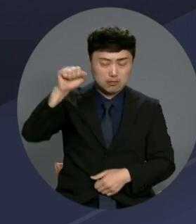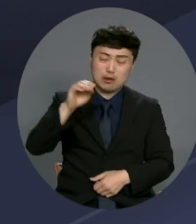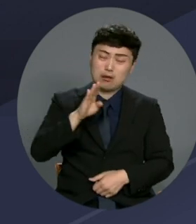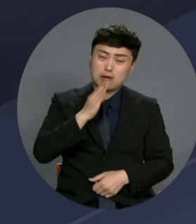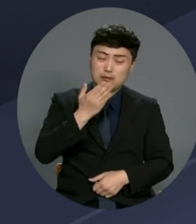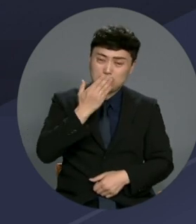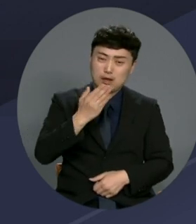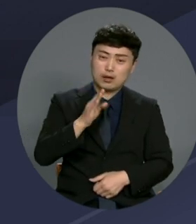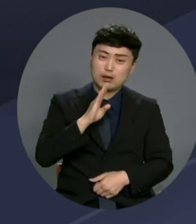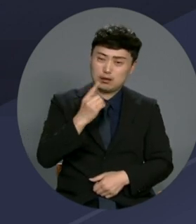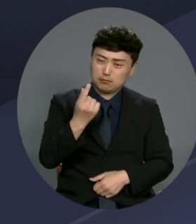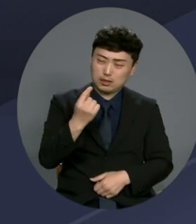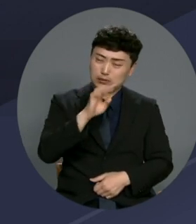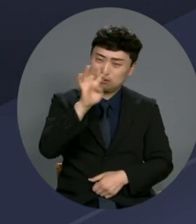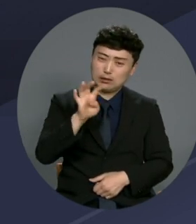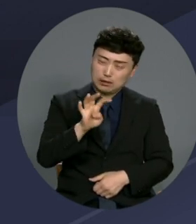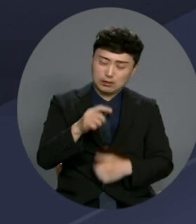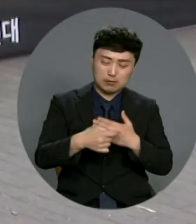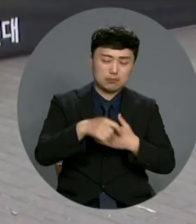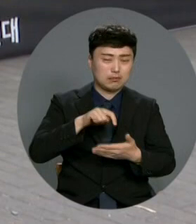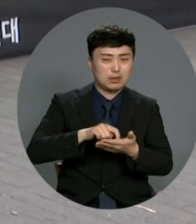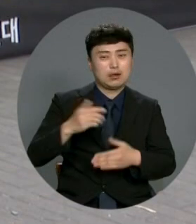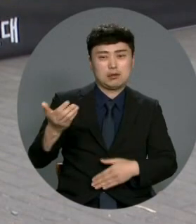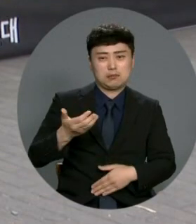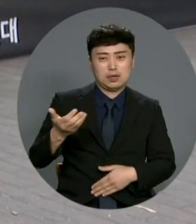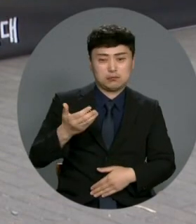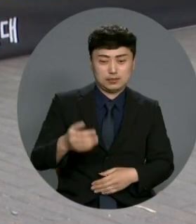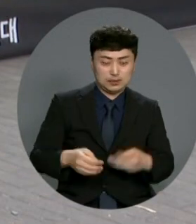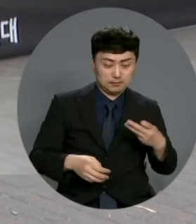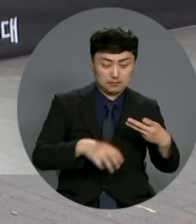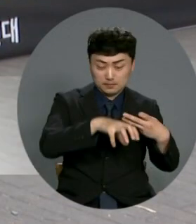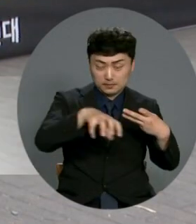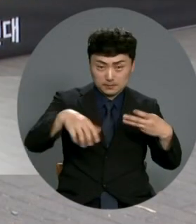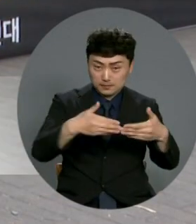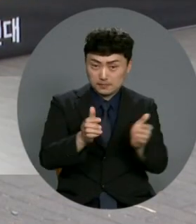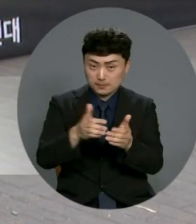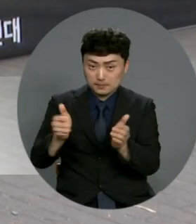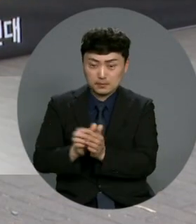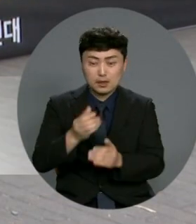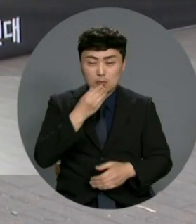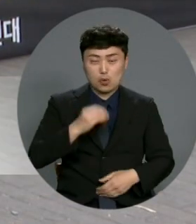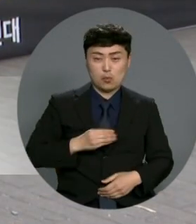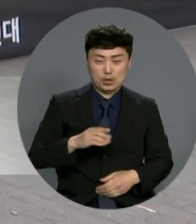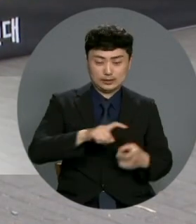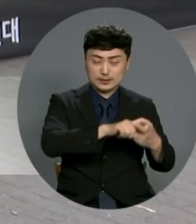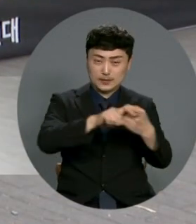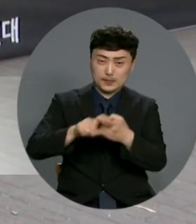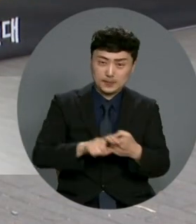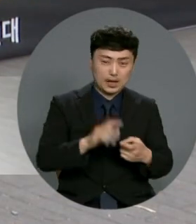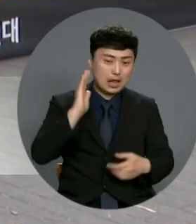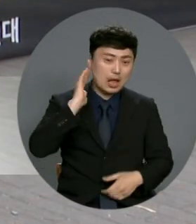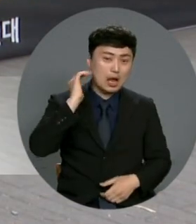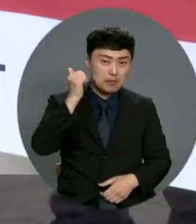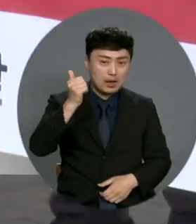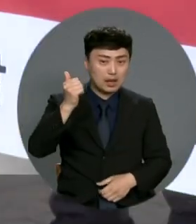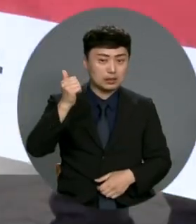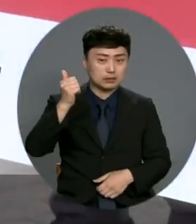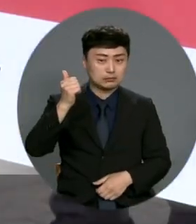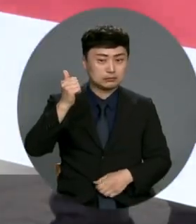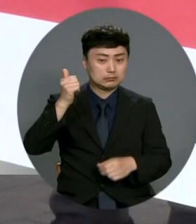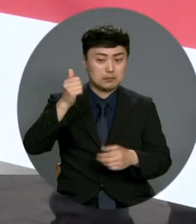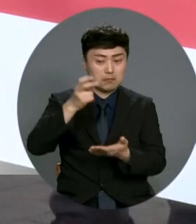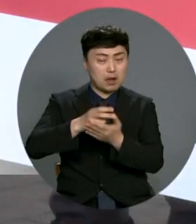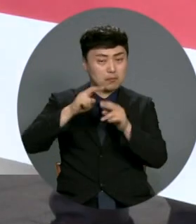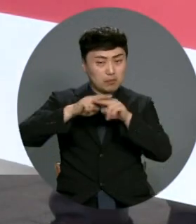굉장히 마음이 아픕니다. 13개 단체가 참여하는 보건복지의료연대는 대통령이 거부권을 행사하지 않을